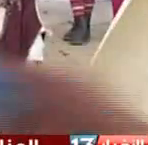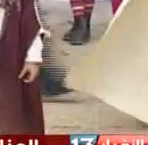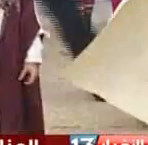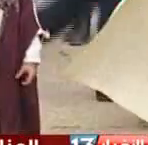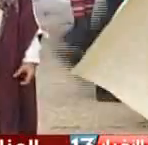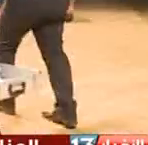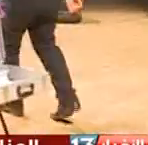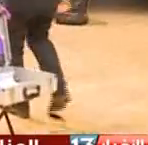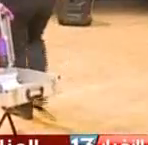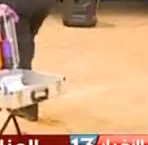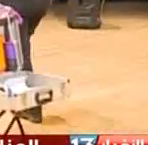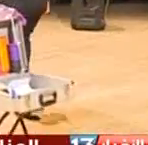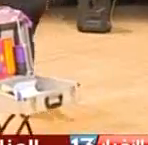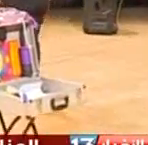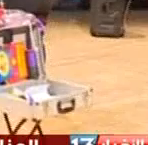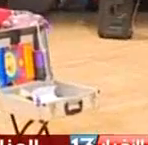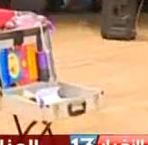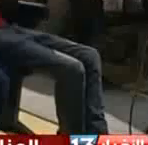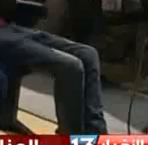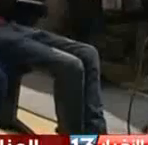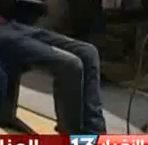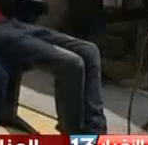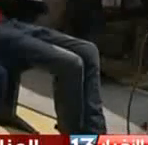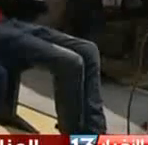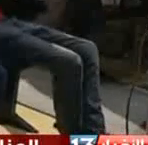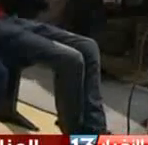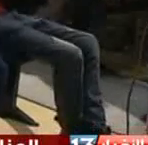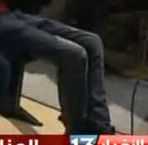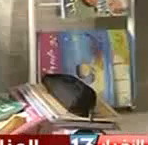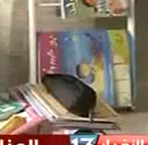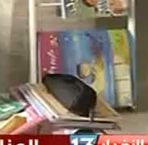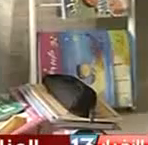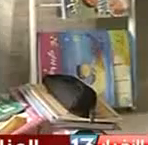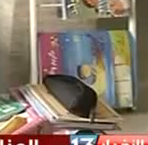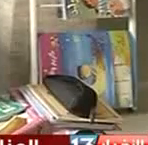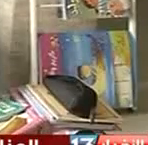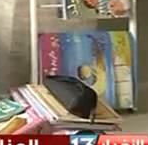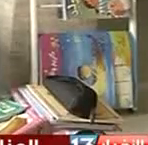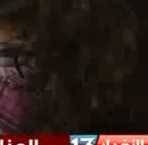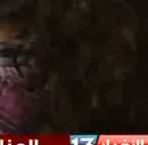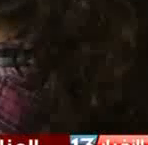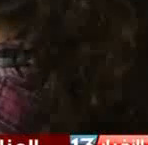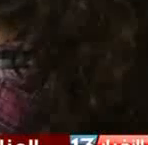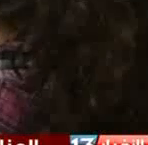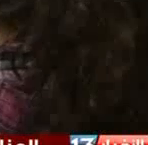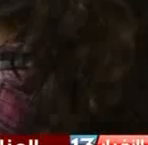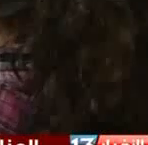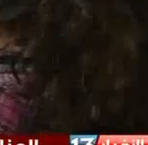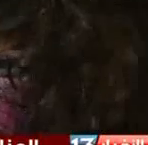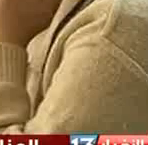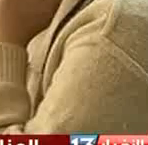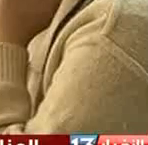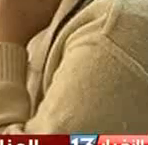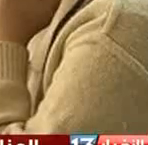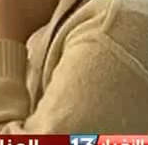تظاهرات تنشيطية وأخرى ترفيهية للأطفال في أول أيام عطلتهم المدرسية.